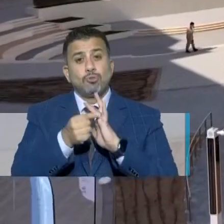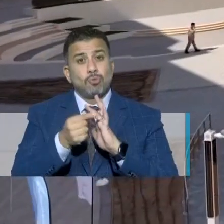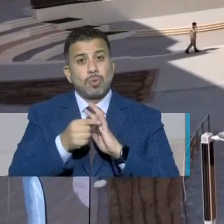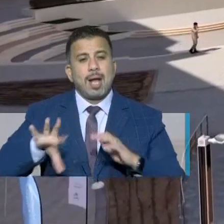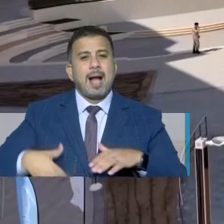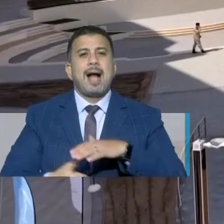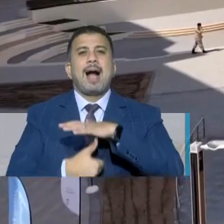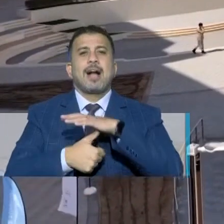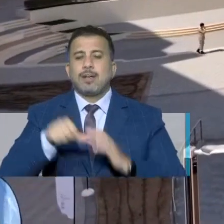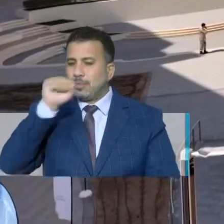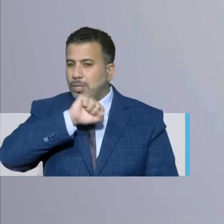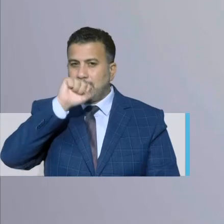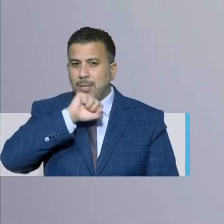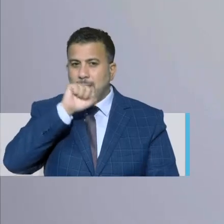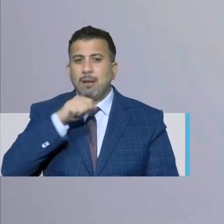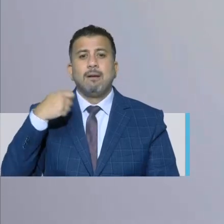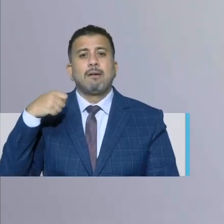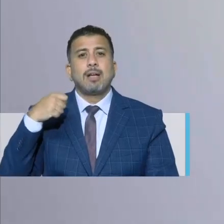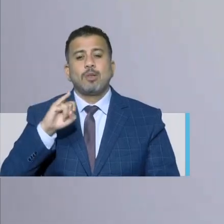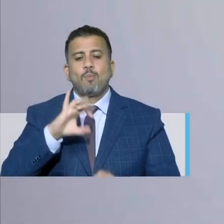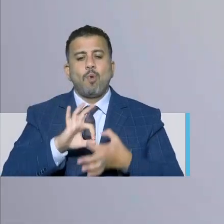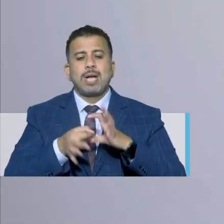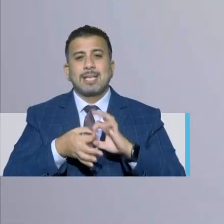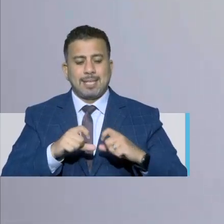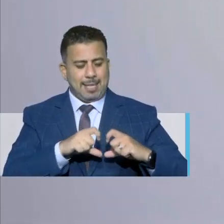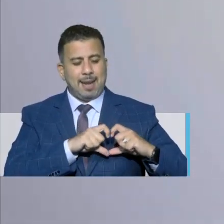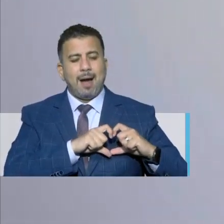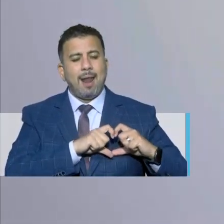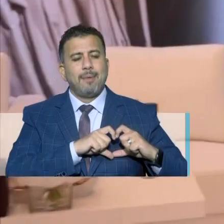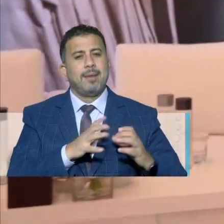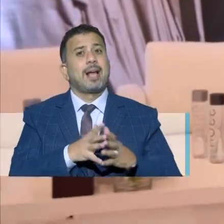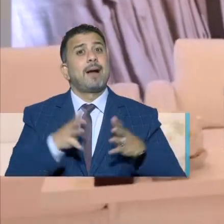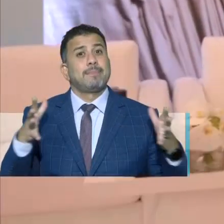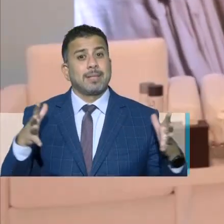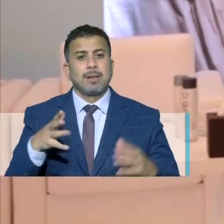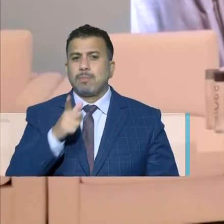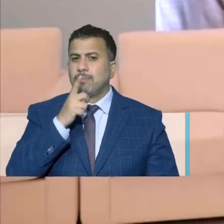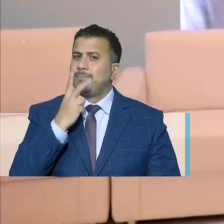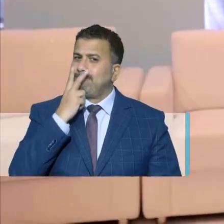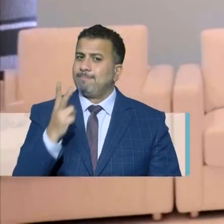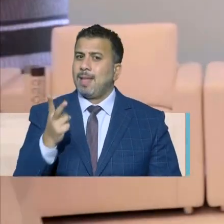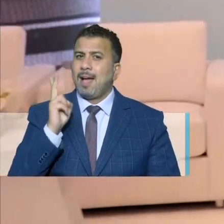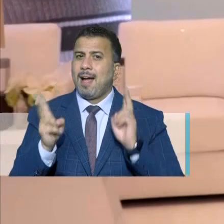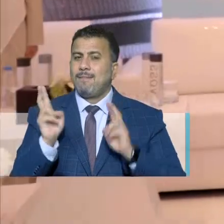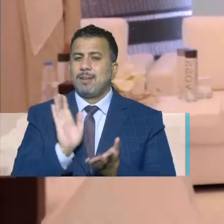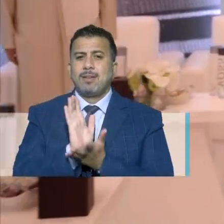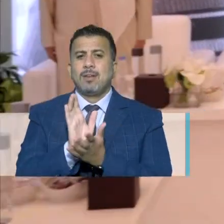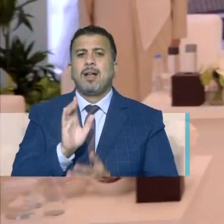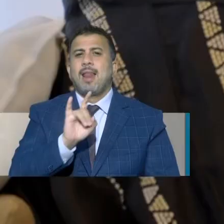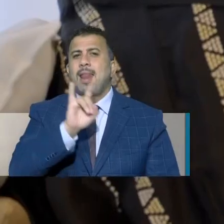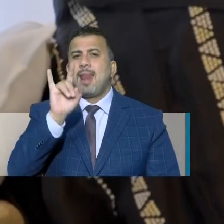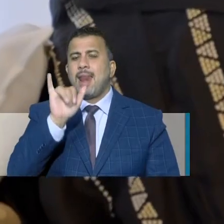صاحب السمو حكمي الشارقه ورئيسه مؤسسه القلب الكبير شهد سموه حفل تكريم مؤسسه